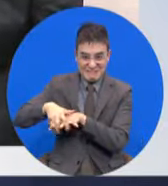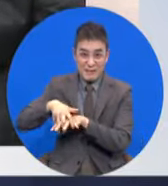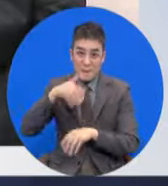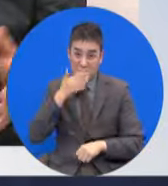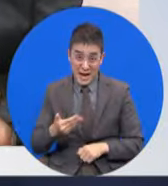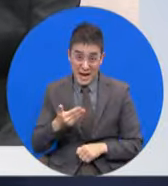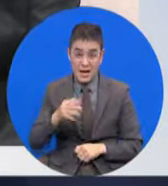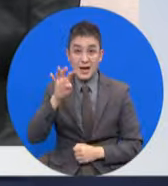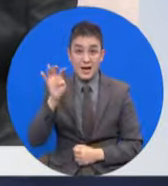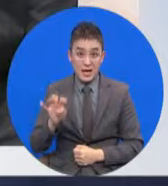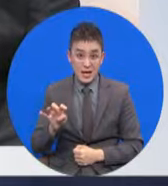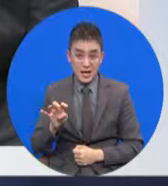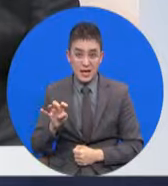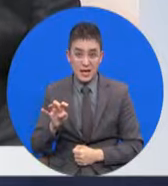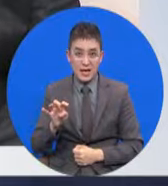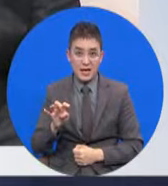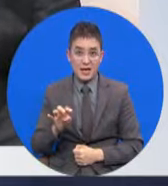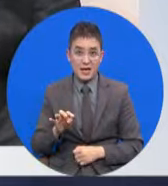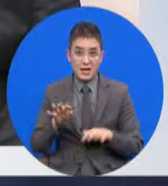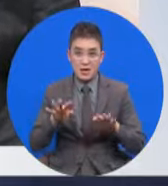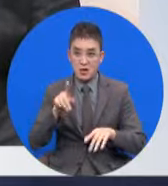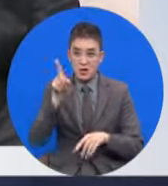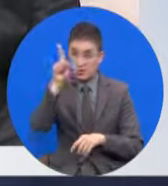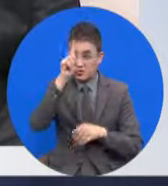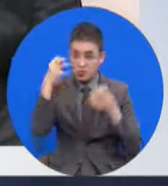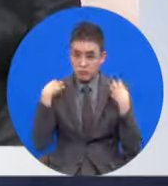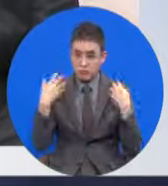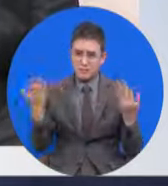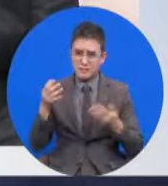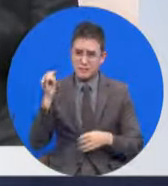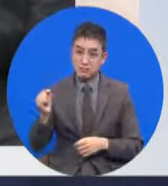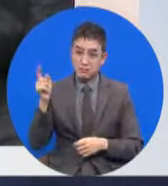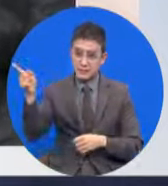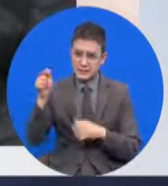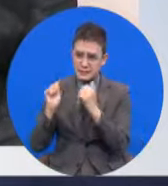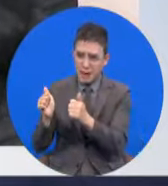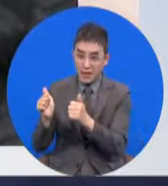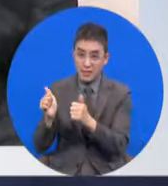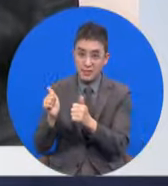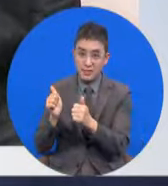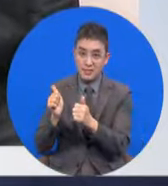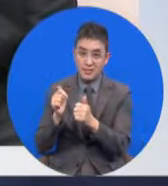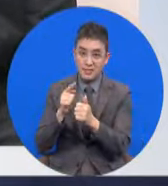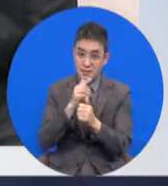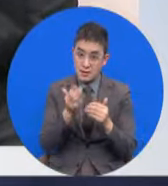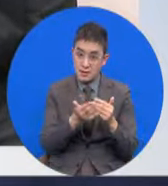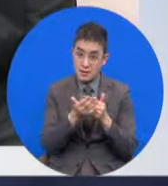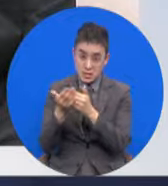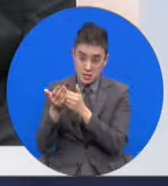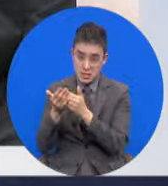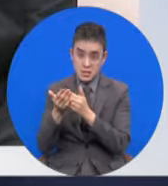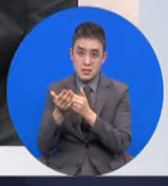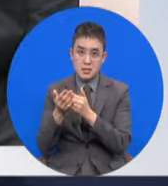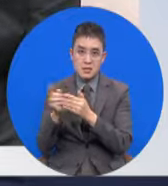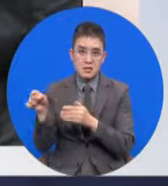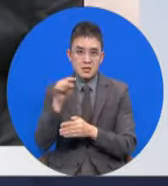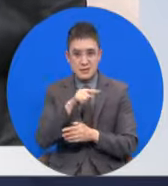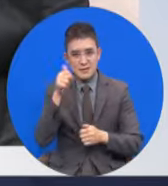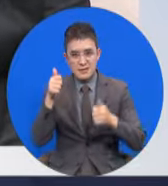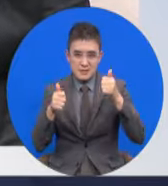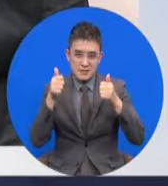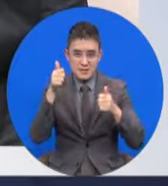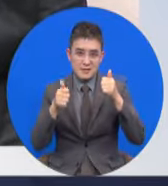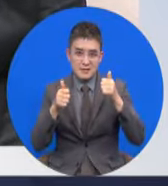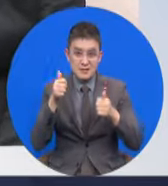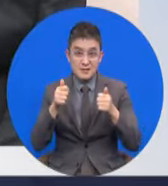전체적인 이번 판세라고 할 수 있는 현 정권 심판론이냐라고 하는 것이 굉장히 박빙으로 갈 수 있는 요건이 있지 않겠냐. 네.